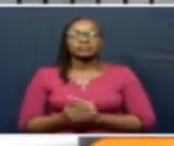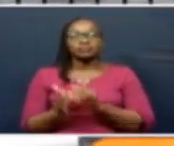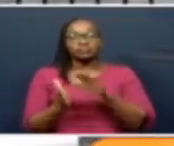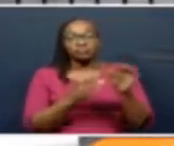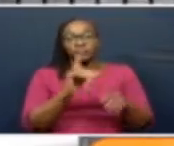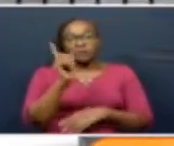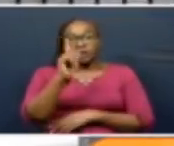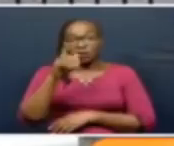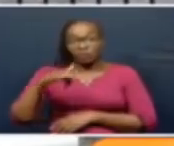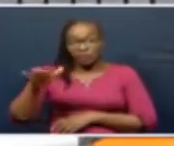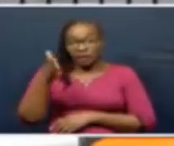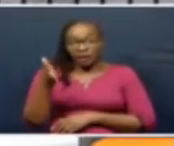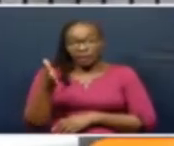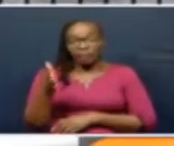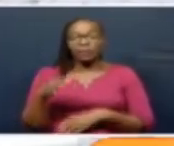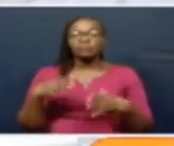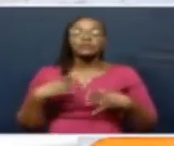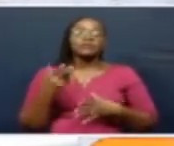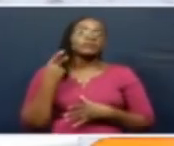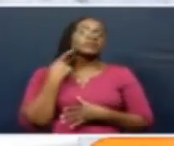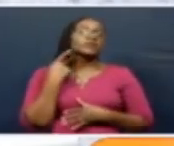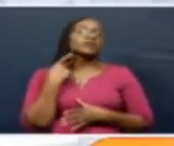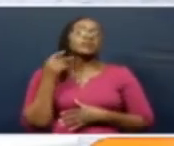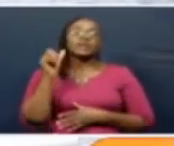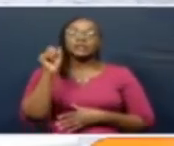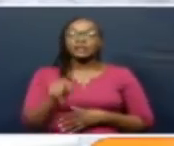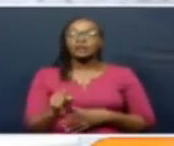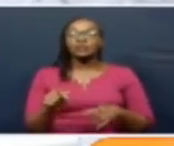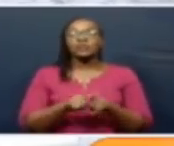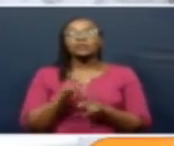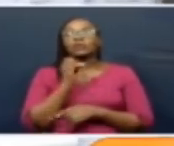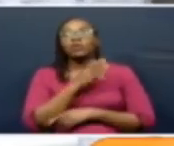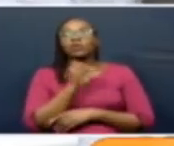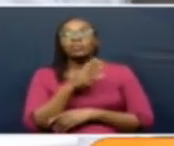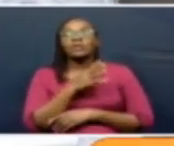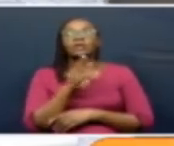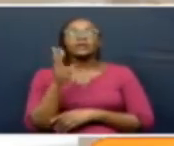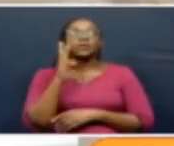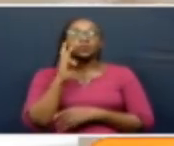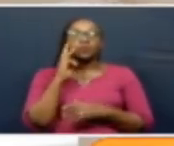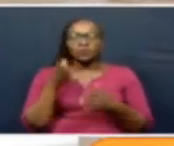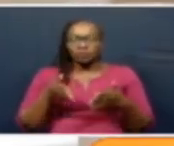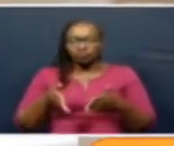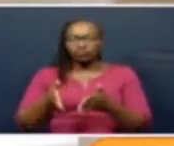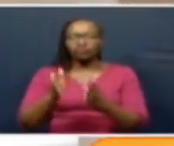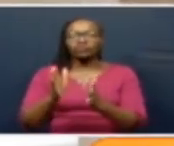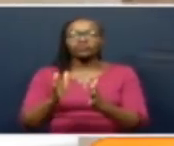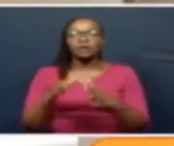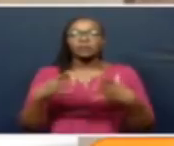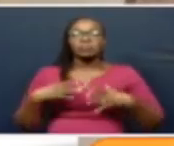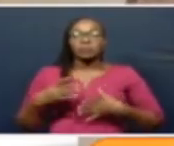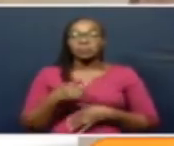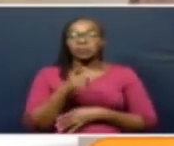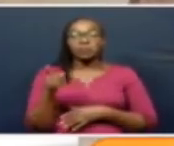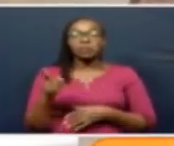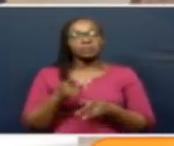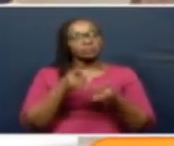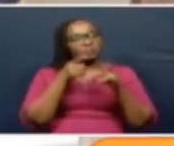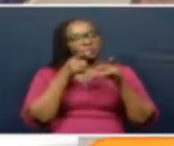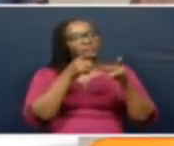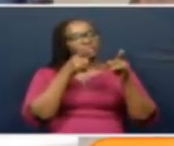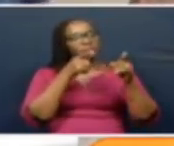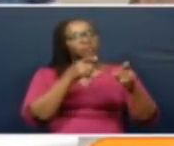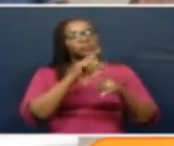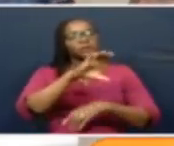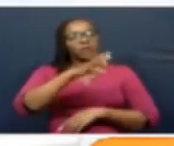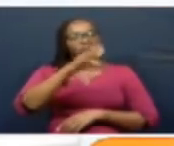Nairobi, wakazi wa mtaa wa Kariobangi Kusini walilalamikia mkondo wa maji barabarani. Wakazi hawa wakiilimbikizia lawama serikali